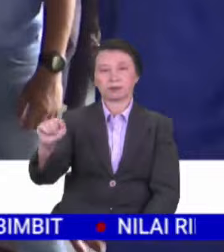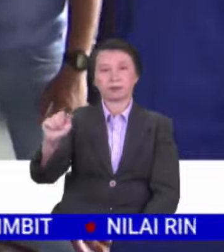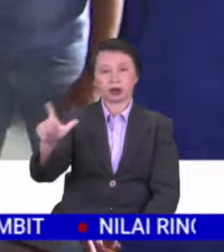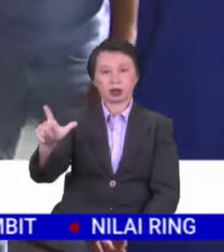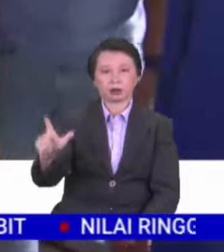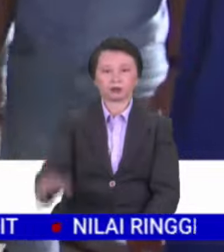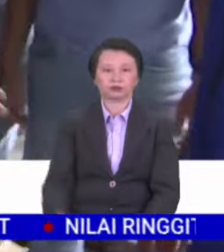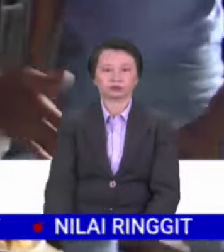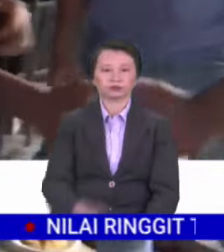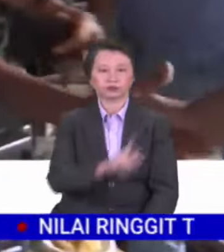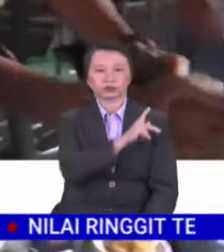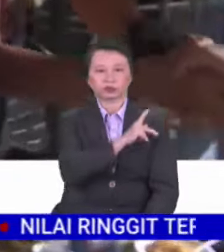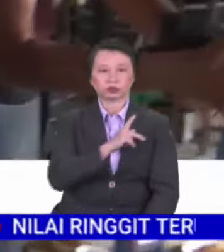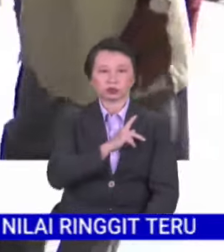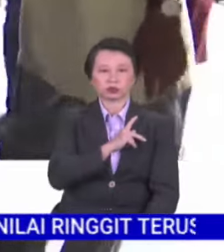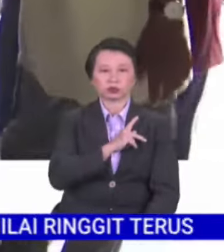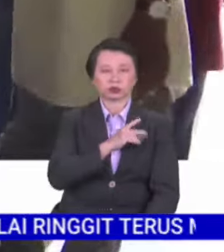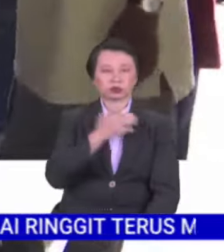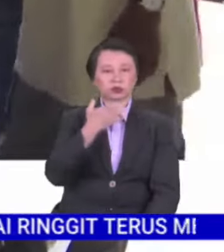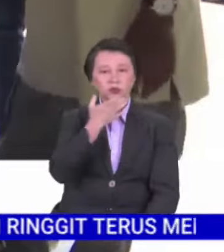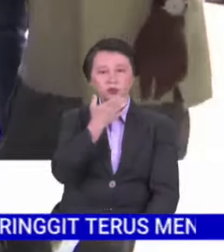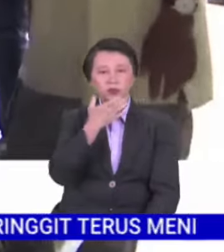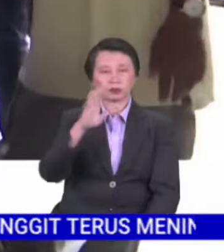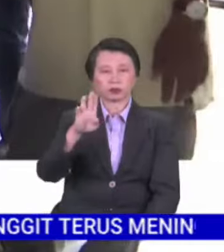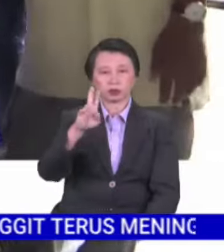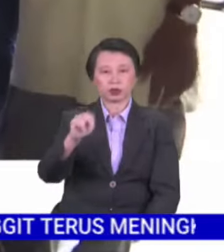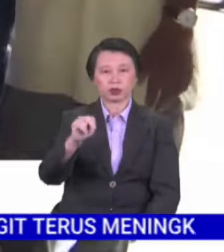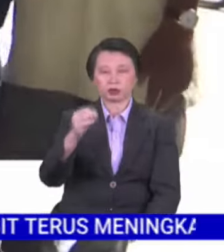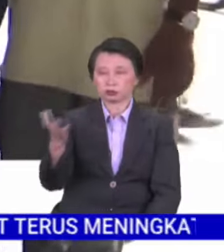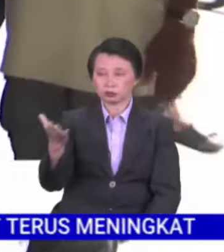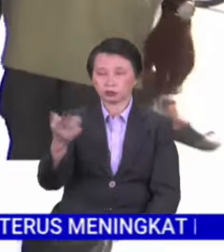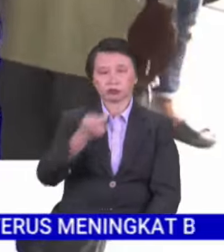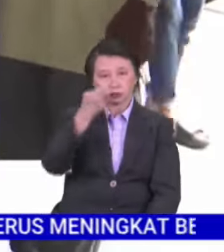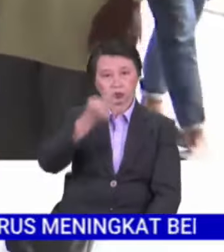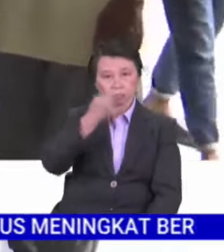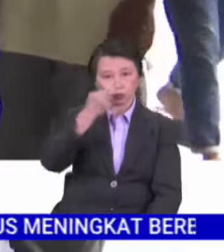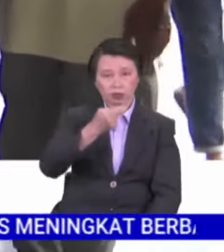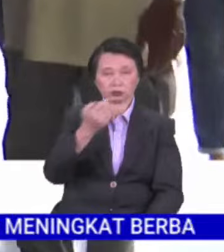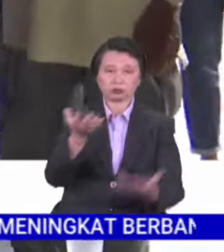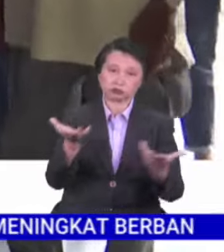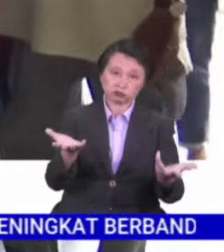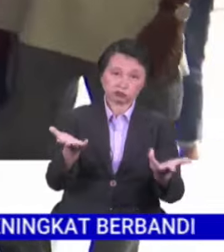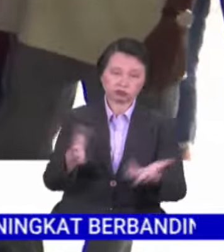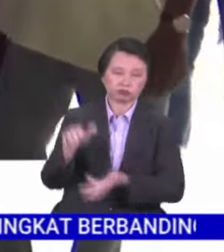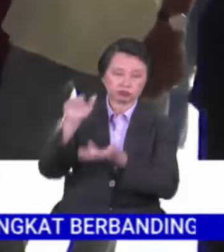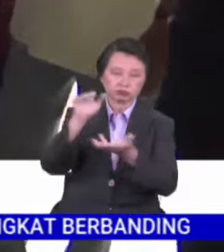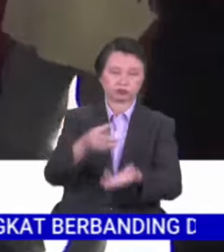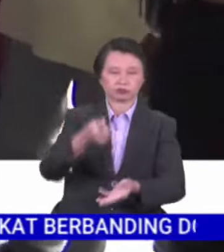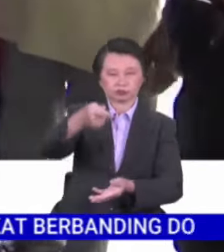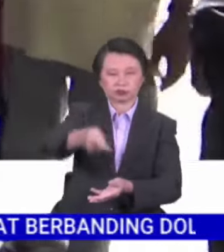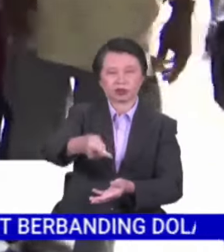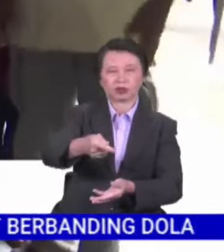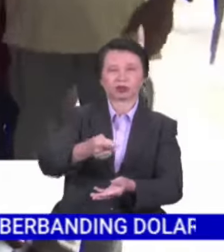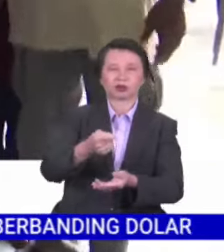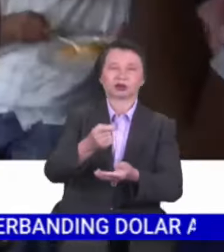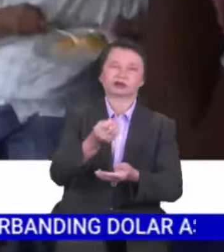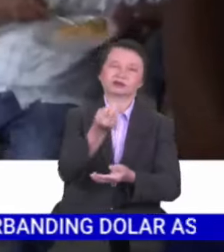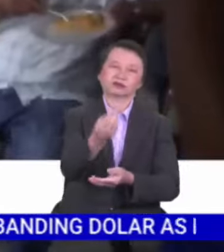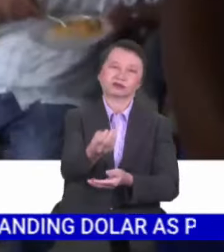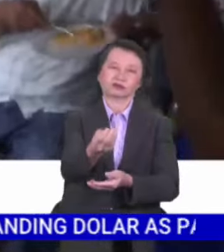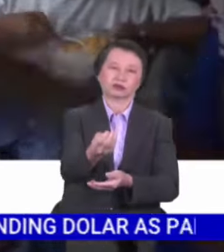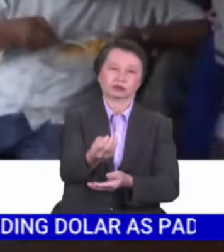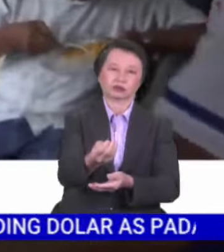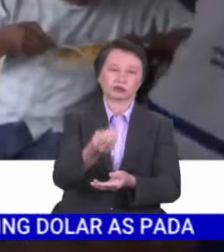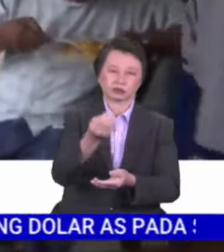Ketua Pemuda BN Nibong Tebal, Muhammad Nur Hisham Ismail berkata, walaupun sumbangan tersebut tidaklah terlalu